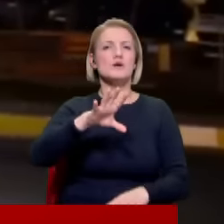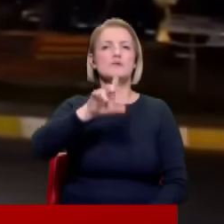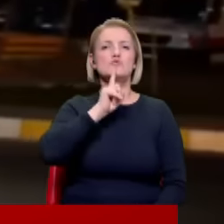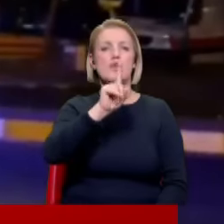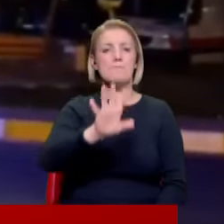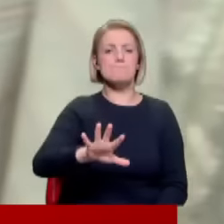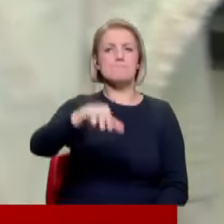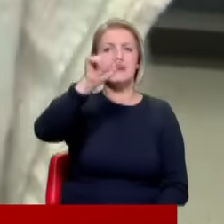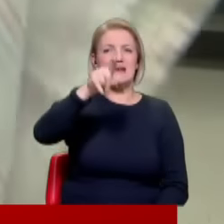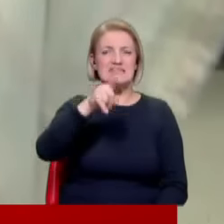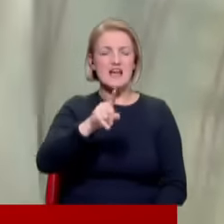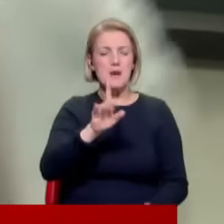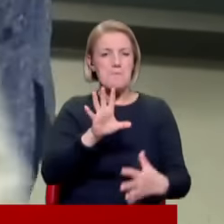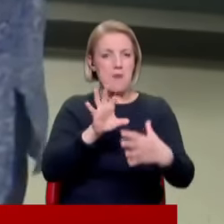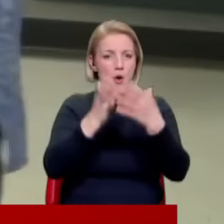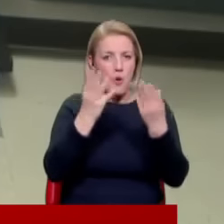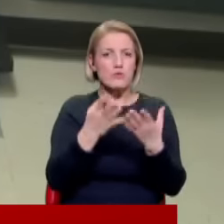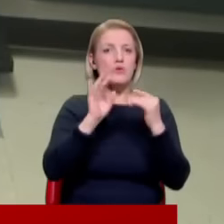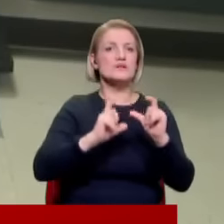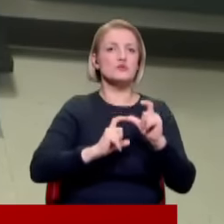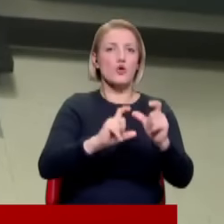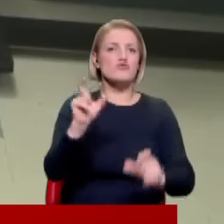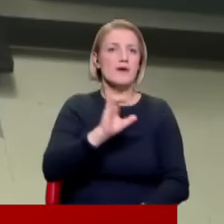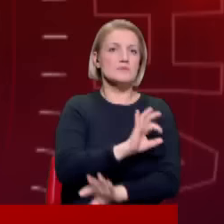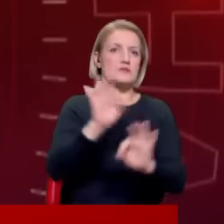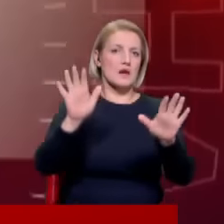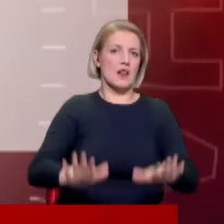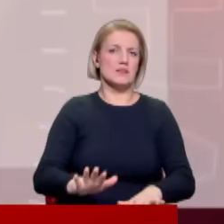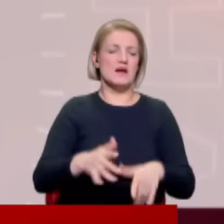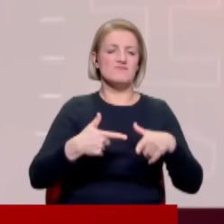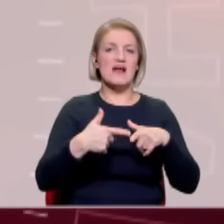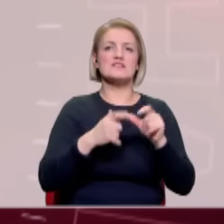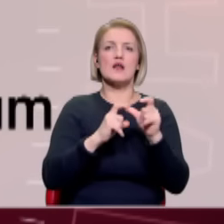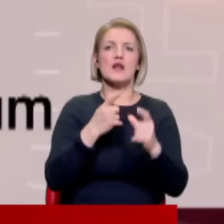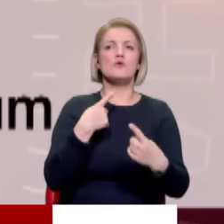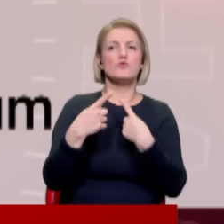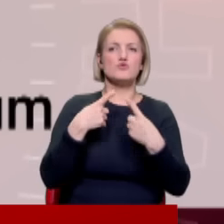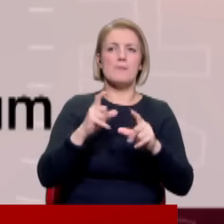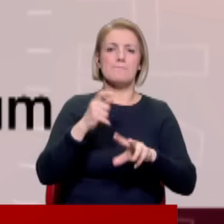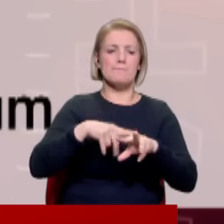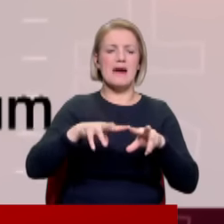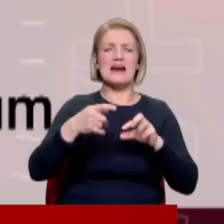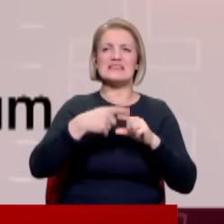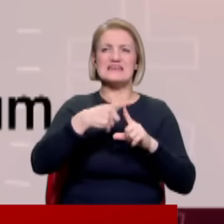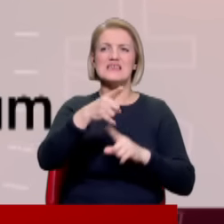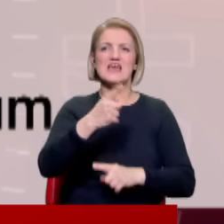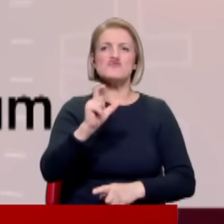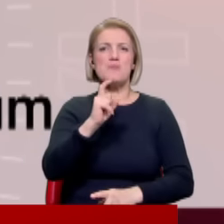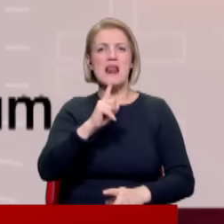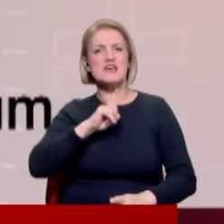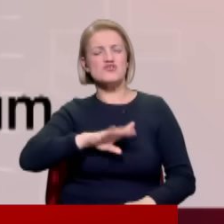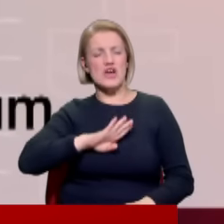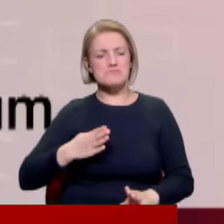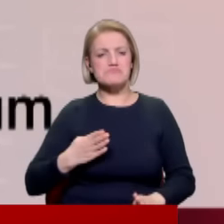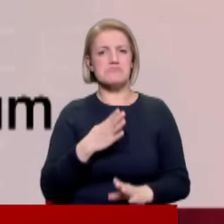Doğan Çetesi skandalında parmağı olup olmadığı sorusu yanıtsız kaldı. Fırat Sarı ile konuşmanda Mert'i CİMER'e şikayet edeceğinizle ilgili bir